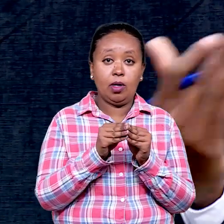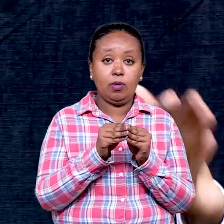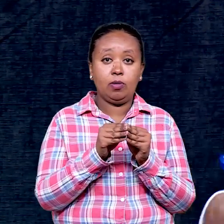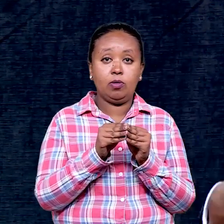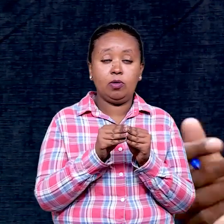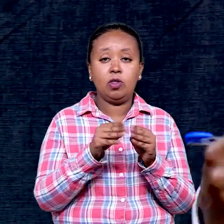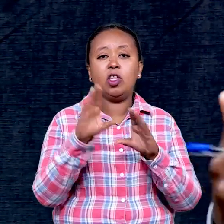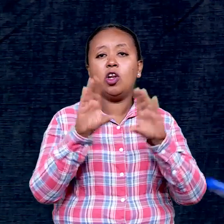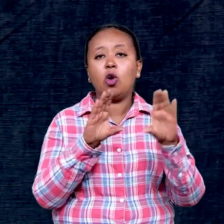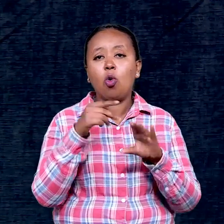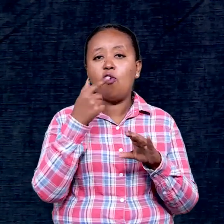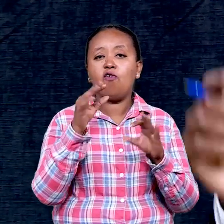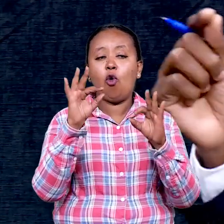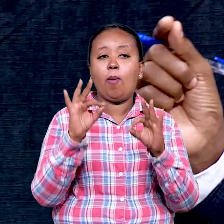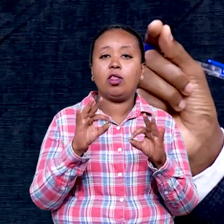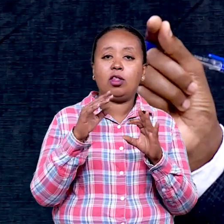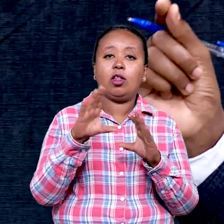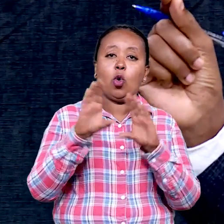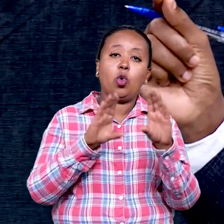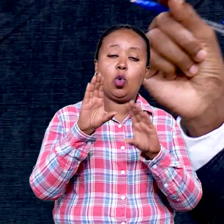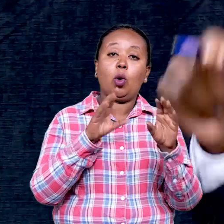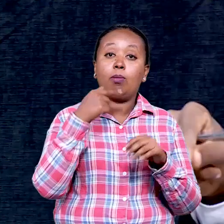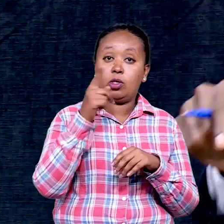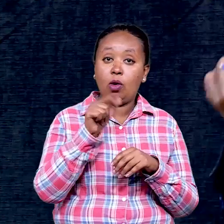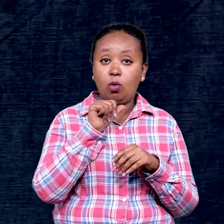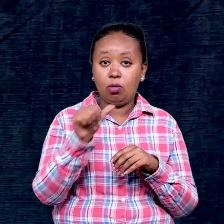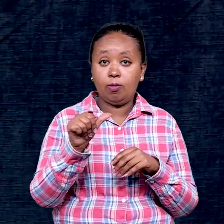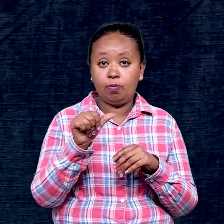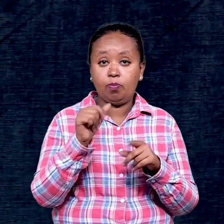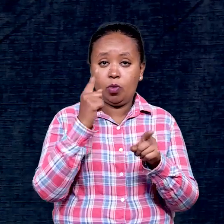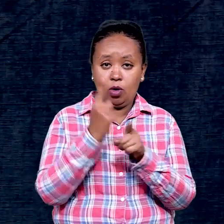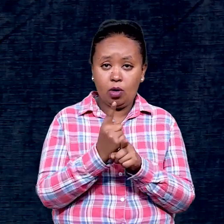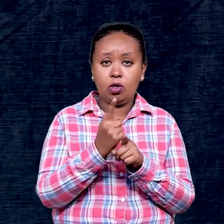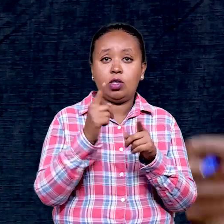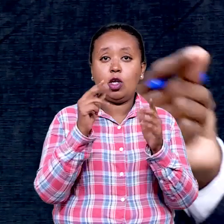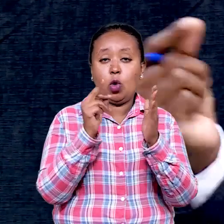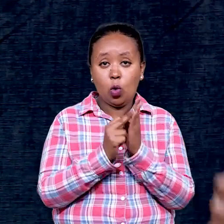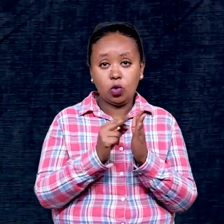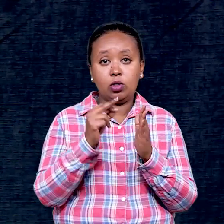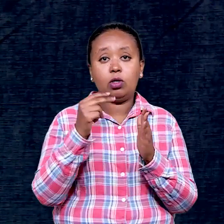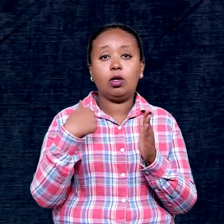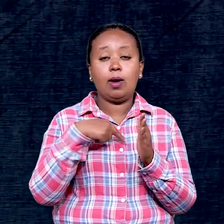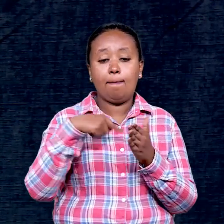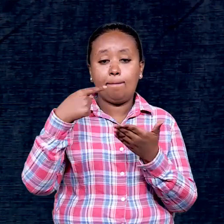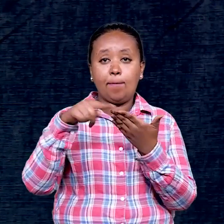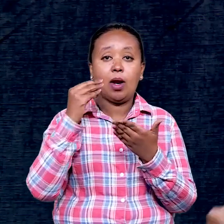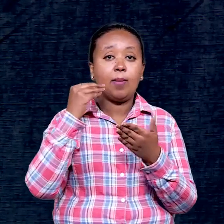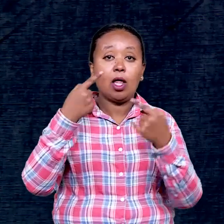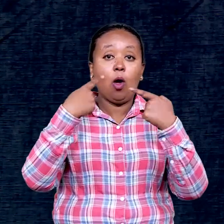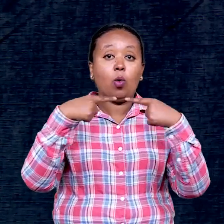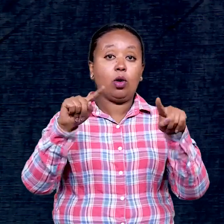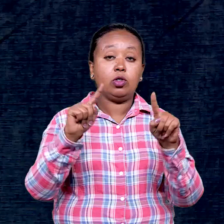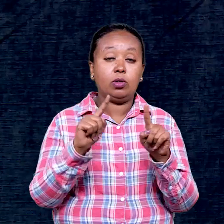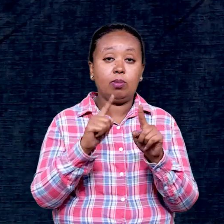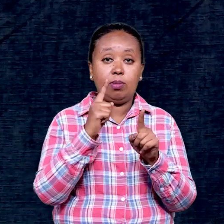እንደው ተደርጓል ለፎርማሊቲ የሚባል ካልሆነ የፓርላማ ውስጥ በረቂቅ ህጎች እንኳን ራሱ እኮ ለምሳሌ ነው የማረሚያ ቤት አዋጁ